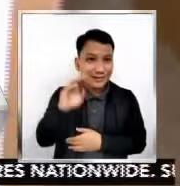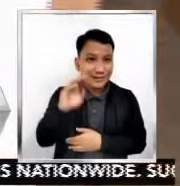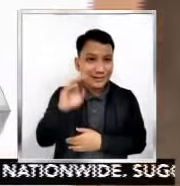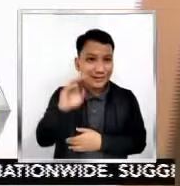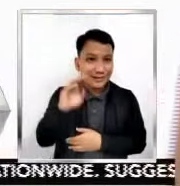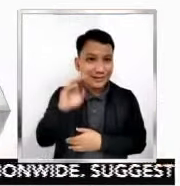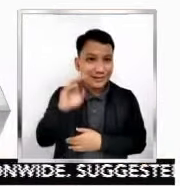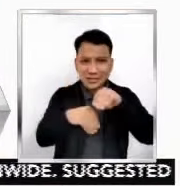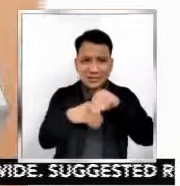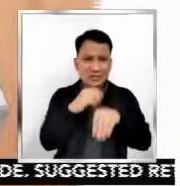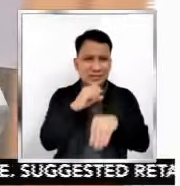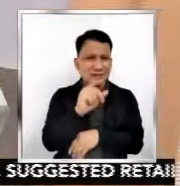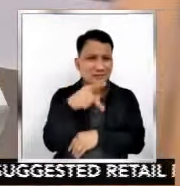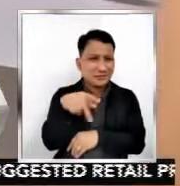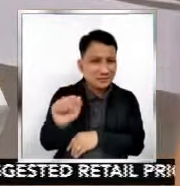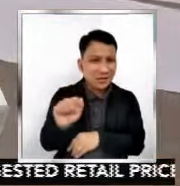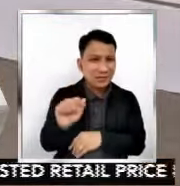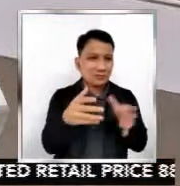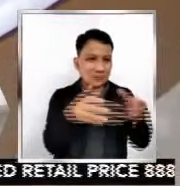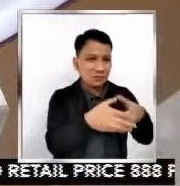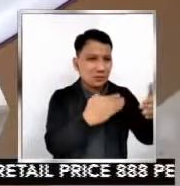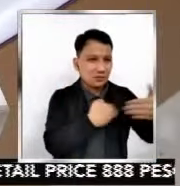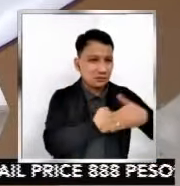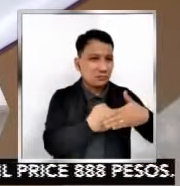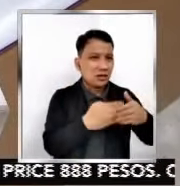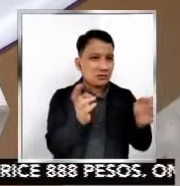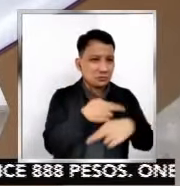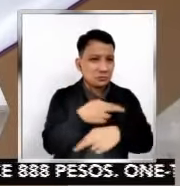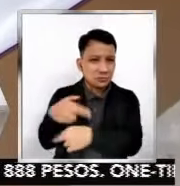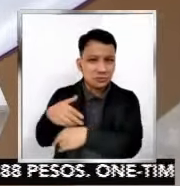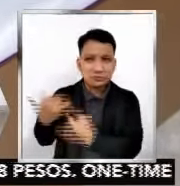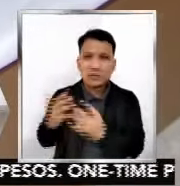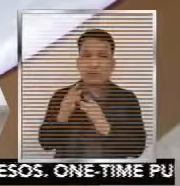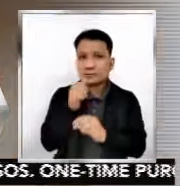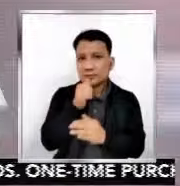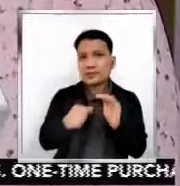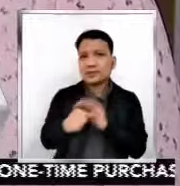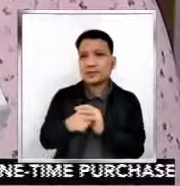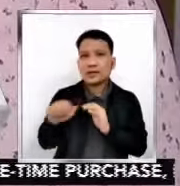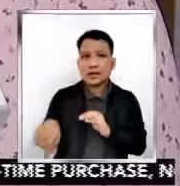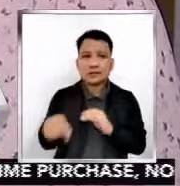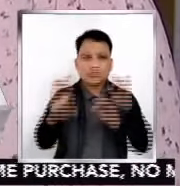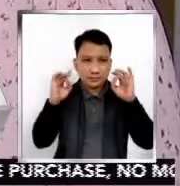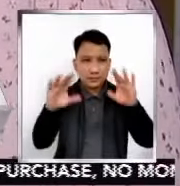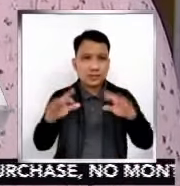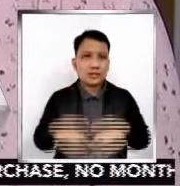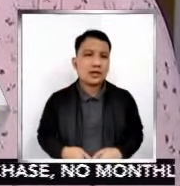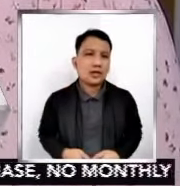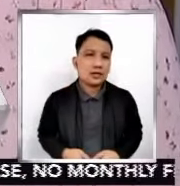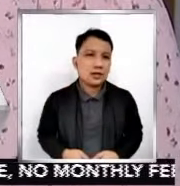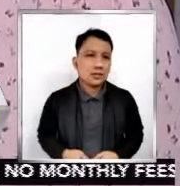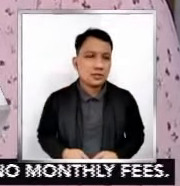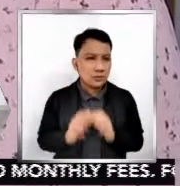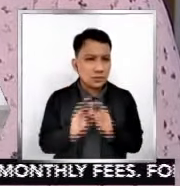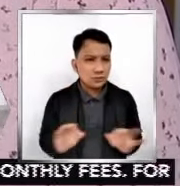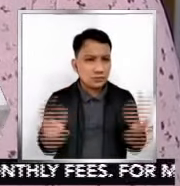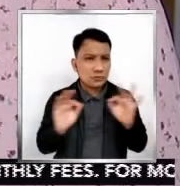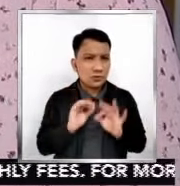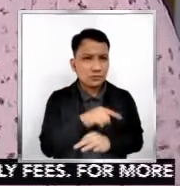kwarto. Patagong nag-ooperate kahit ngayong pandemya na lubhang napakadelikado. Kailangan na kakilala mo yung